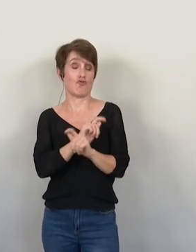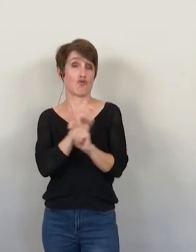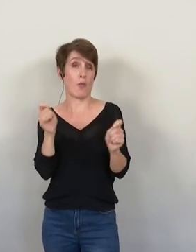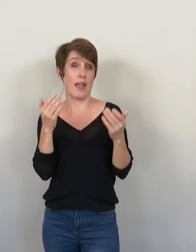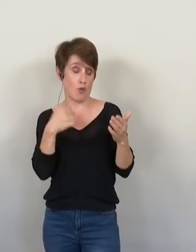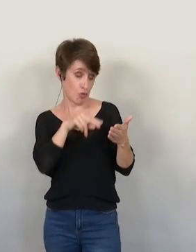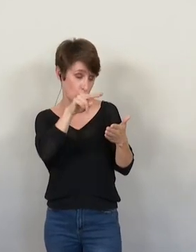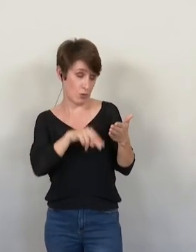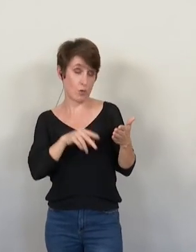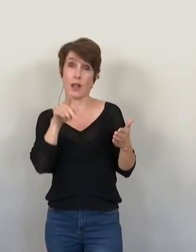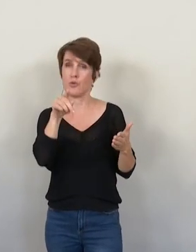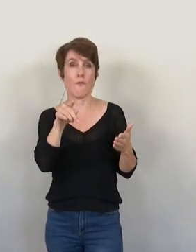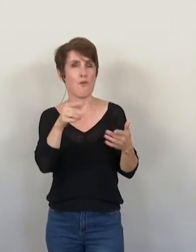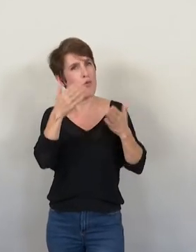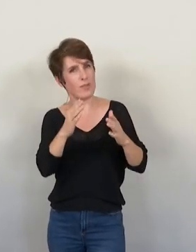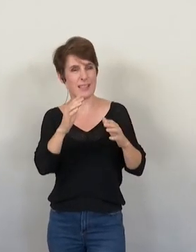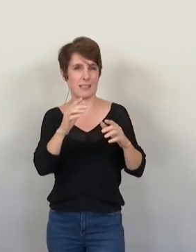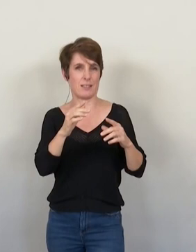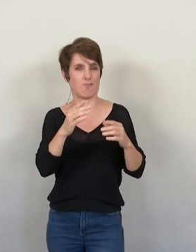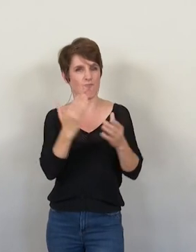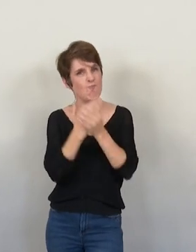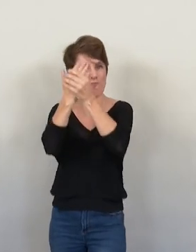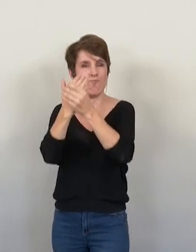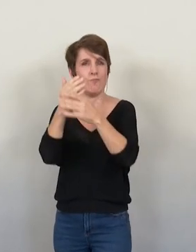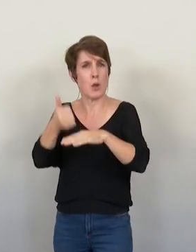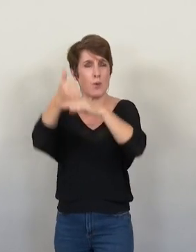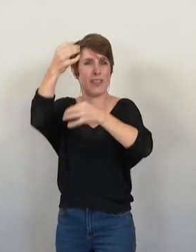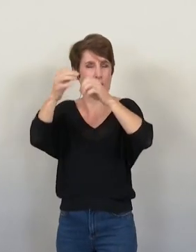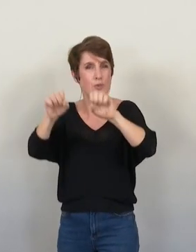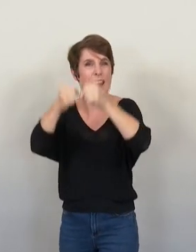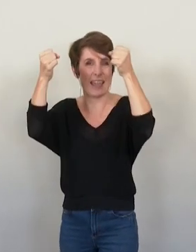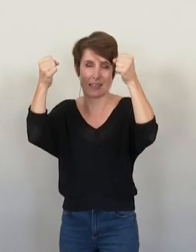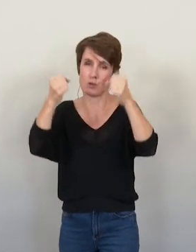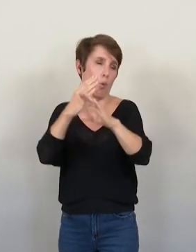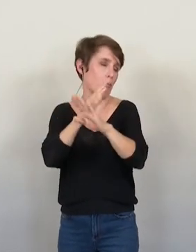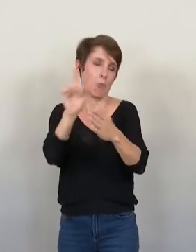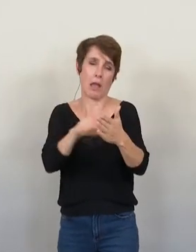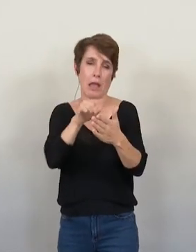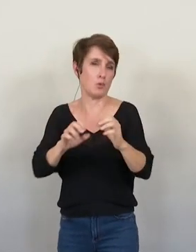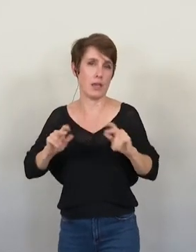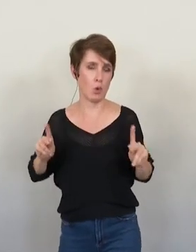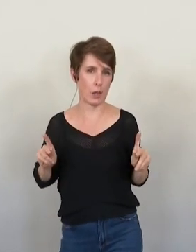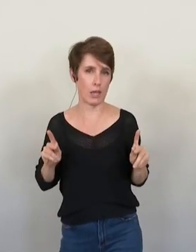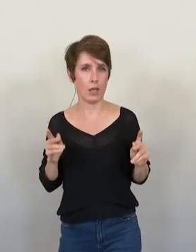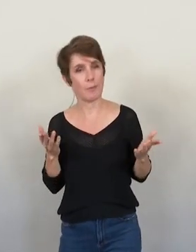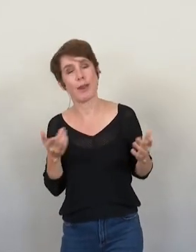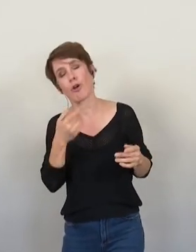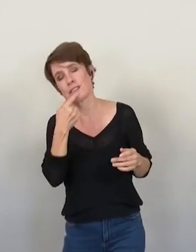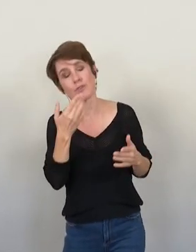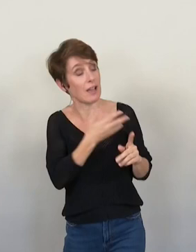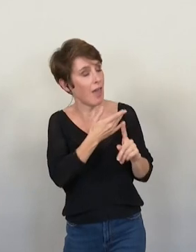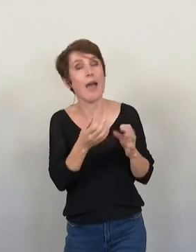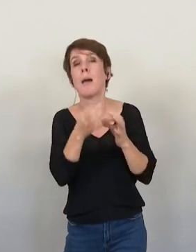l'addition Monsieur le Maire combien a coûté la procédure au grenoblois concernant la fête des tuiles merci de vos